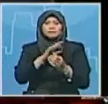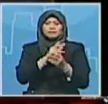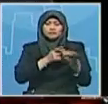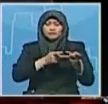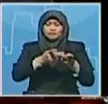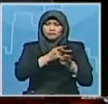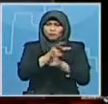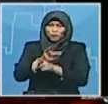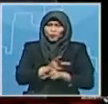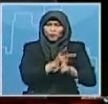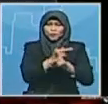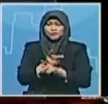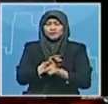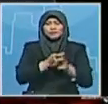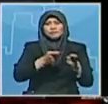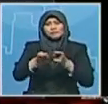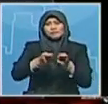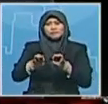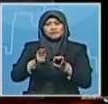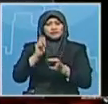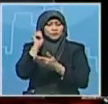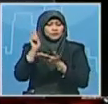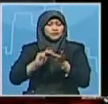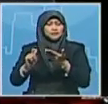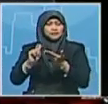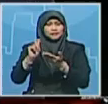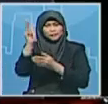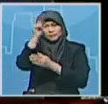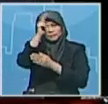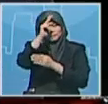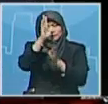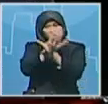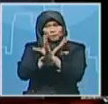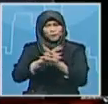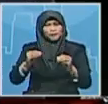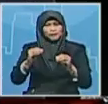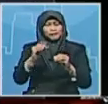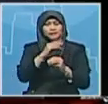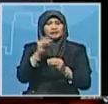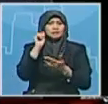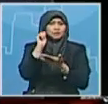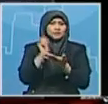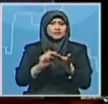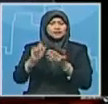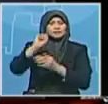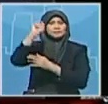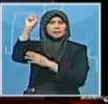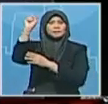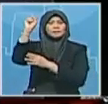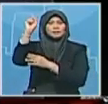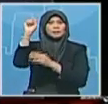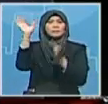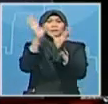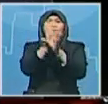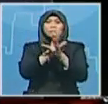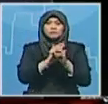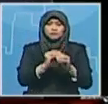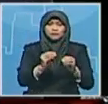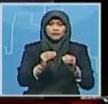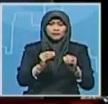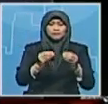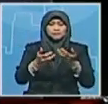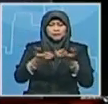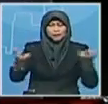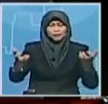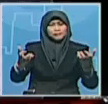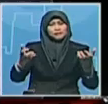yang dipengerusikan oleh Setiausaha Kerajaan Negeri Sarawak dan juga Setiausaha Kerajaan Negeri Sabah. Sarawak ianya dipecahkan